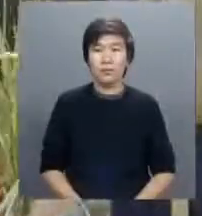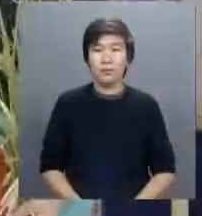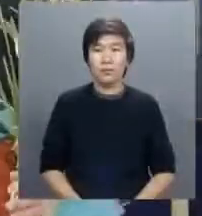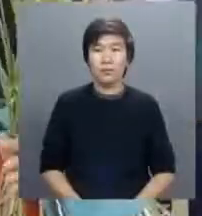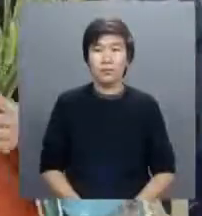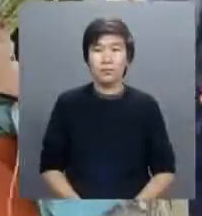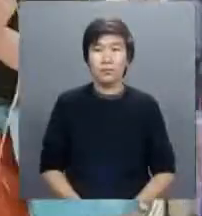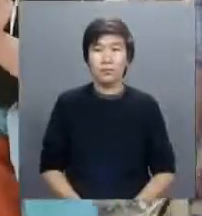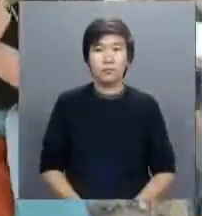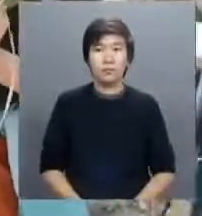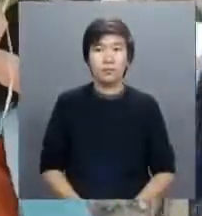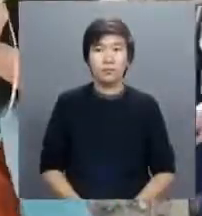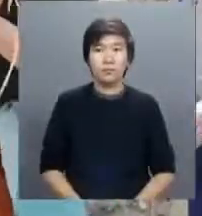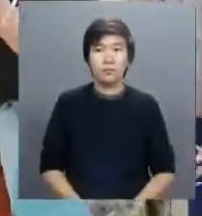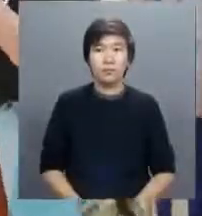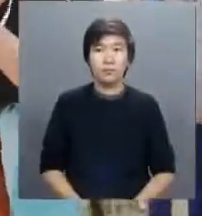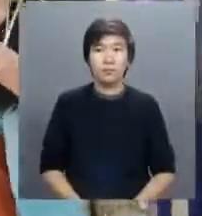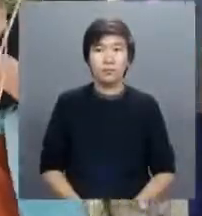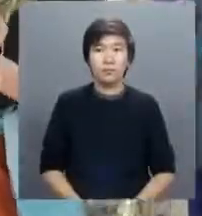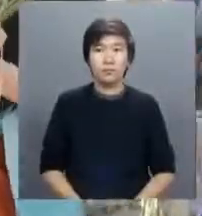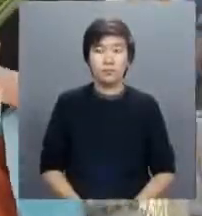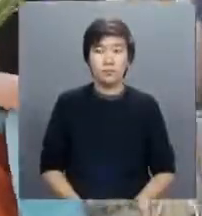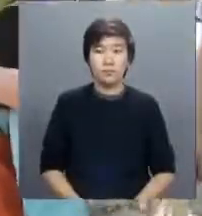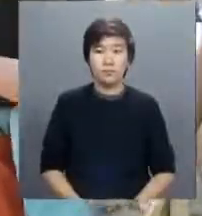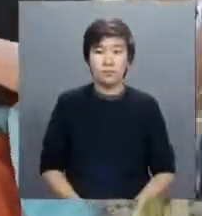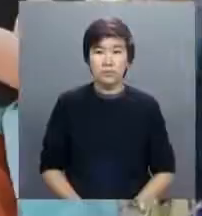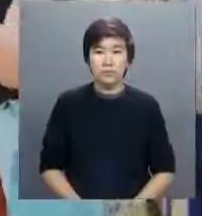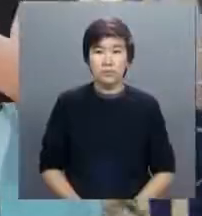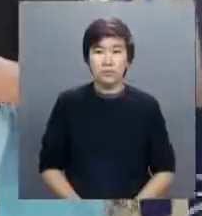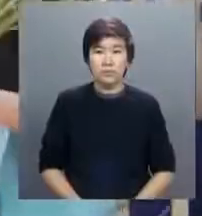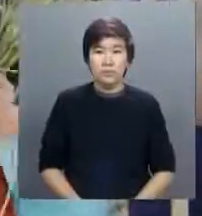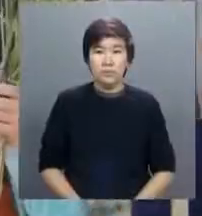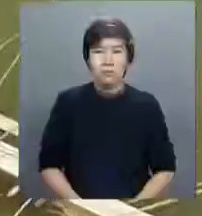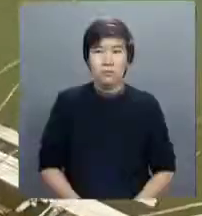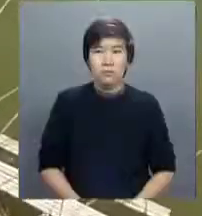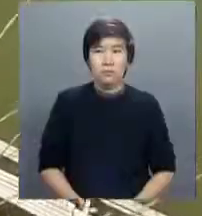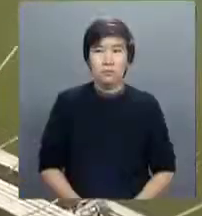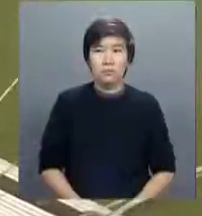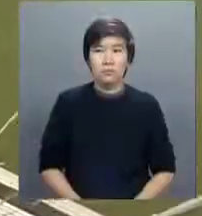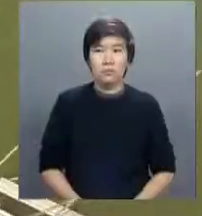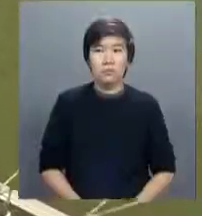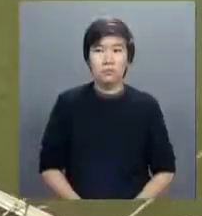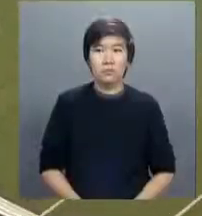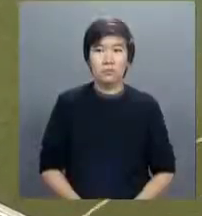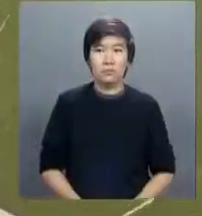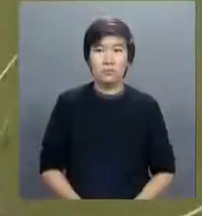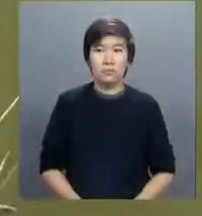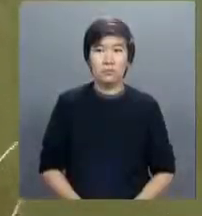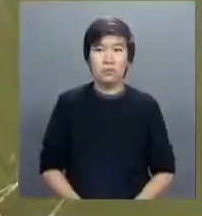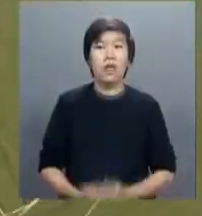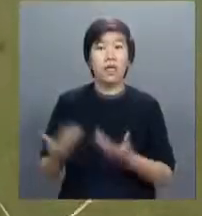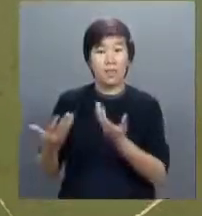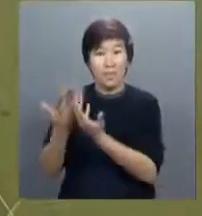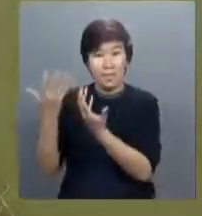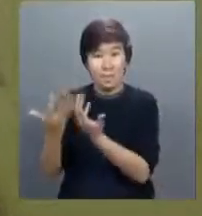เอาพี่พี่ราบผมดุกระนมตอนท้องมีวอนครับอินทนุ แม้แต่ทุ่งนาห